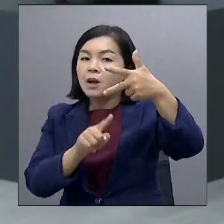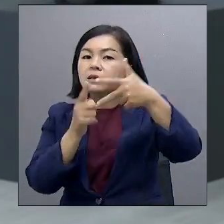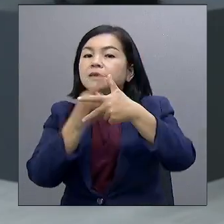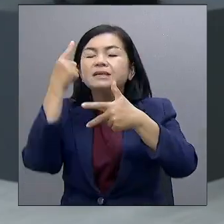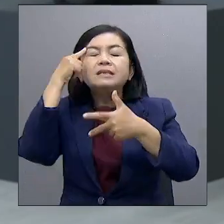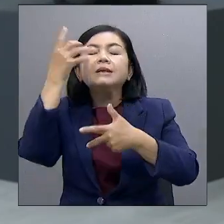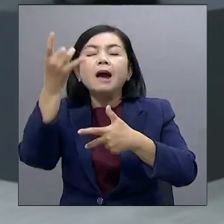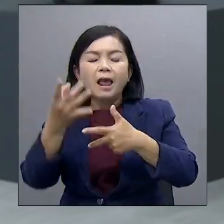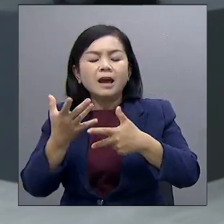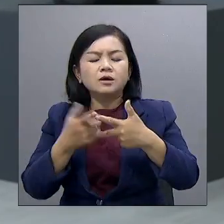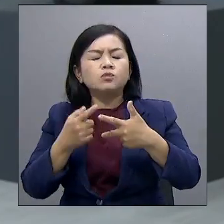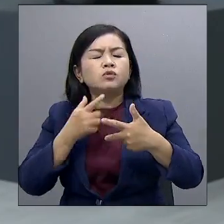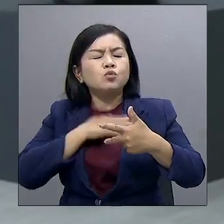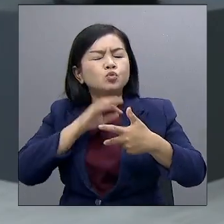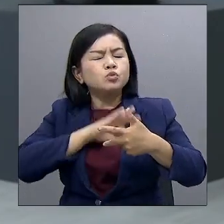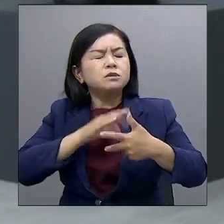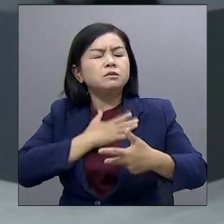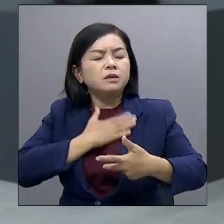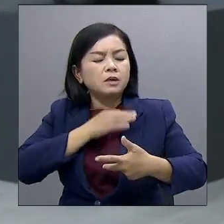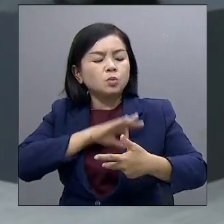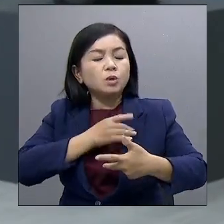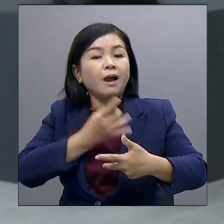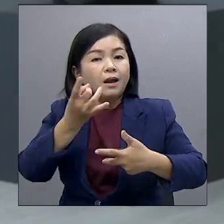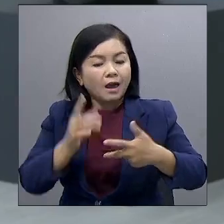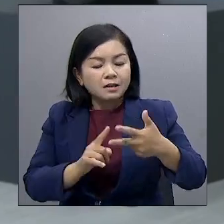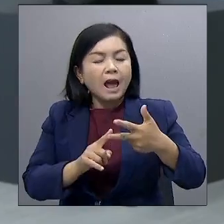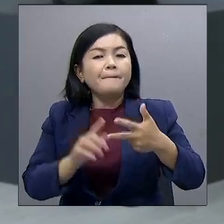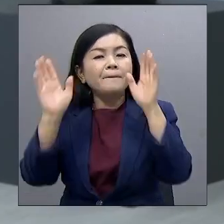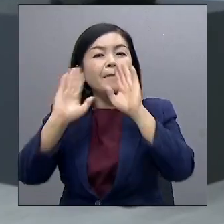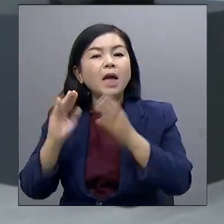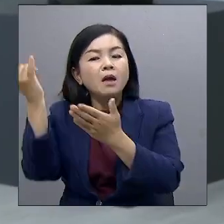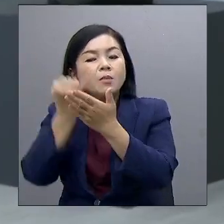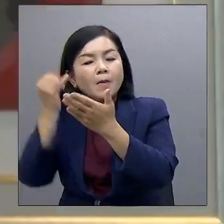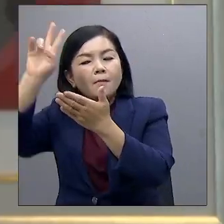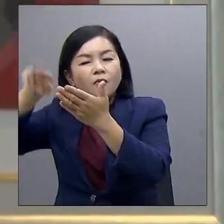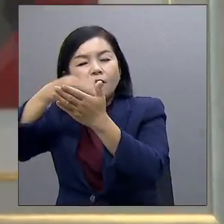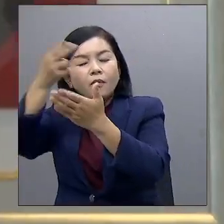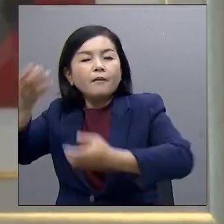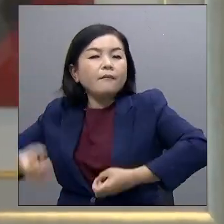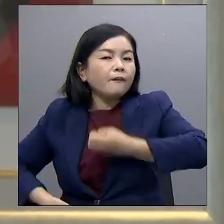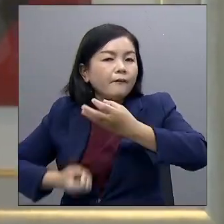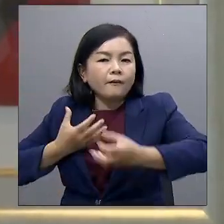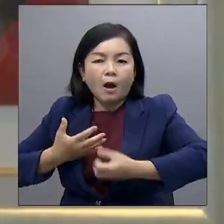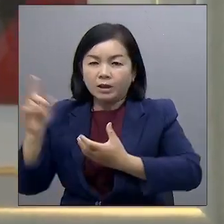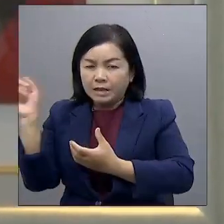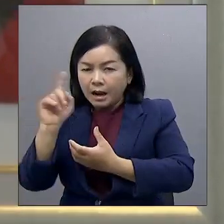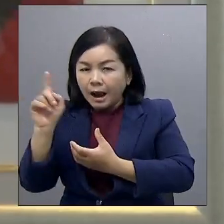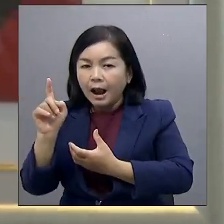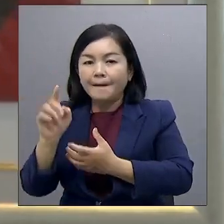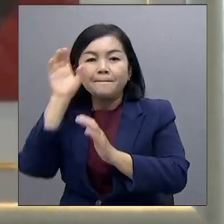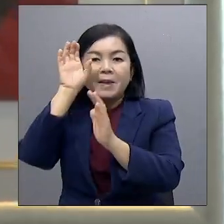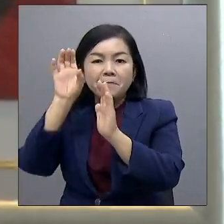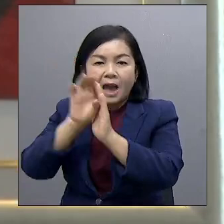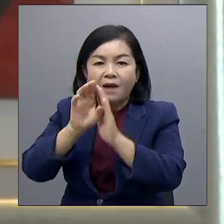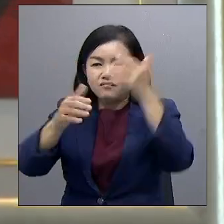2เรารู้สึกยังไง 3เราจะแสดงออกยังไงในผลงานของศิลปะนิทรรศการครั้งนี้ผมถือได้ว่าจัดได้